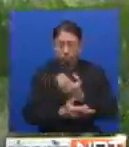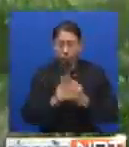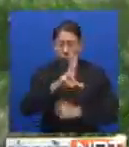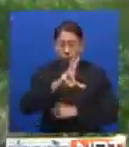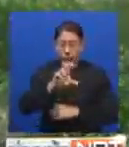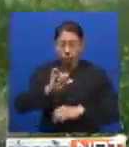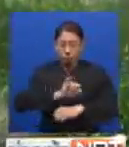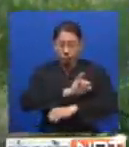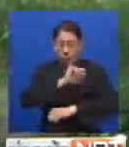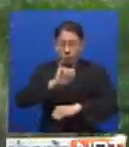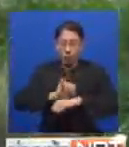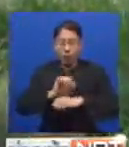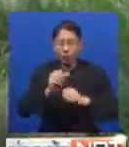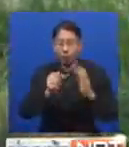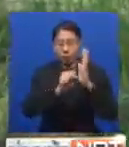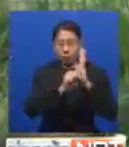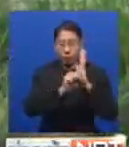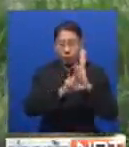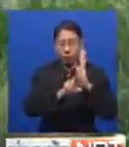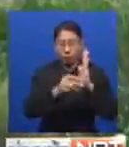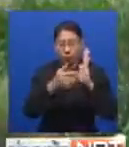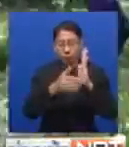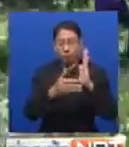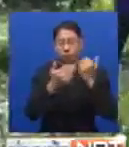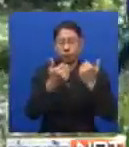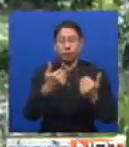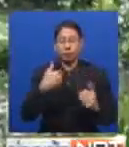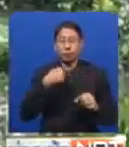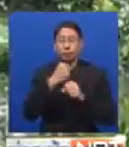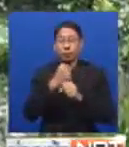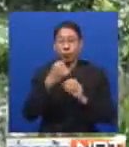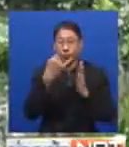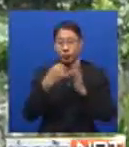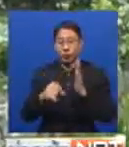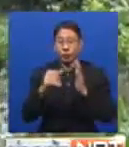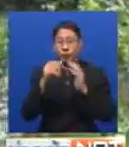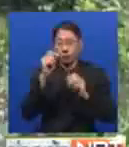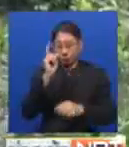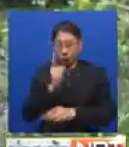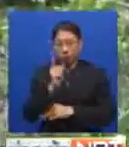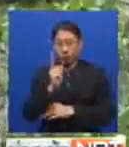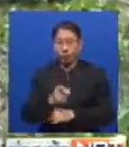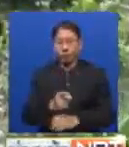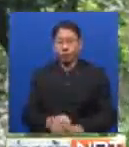300 ไร่ในจังหวัดสุรินทร์และจากนี้ไปจะดำเนินคดีกับผู้บุกรุกอย่างเฉียบขาด